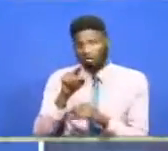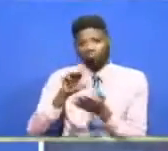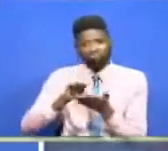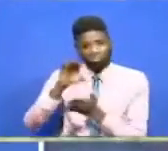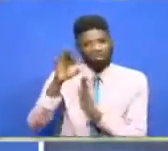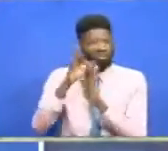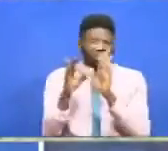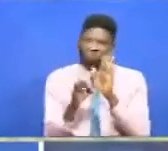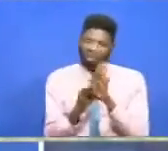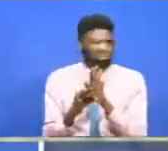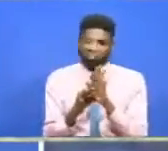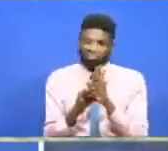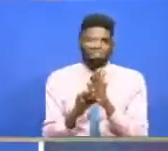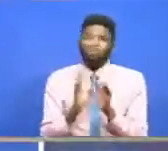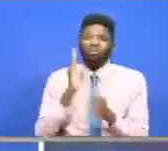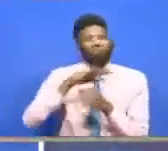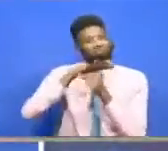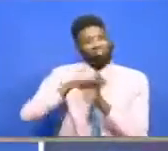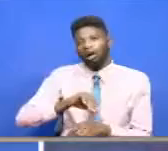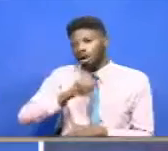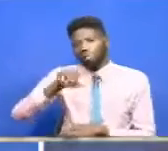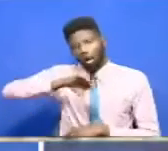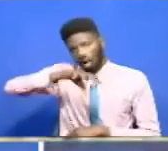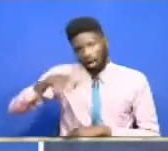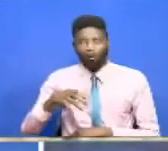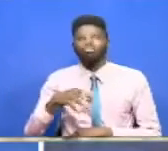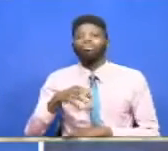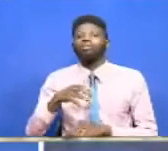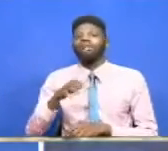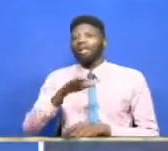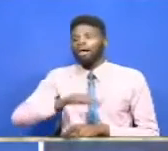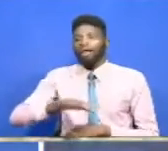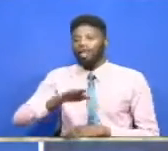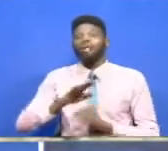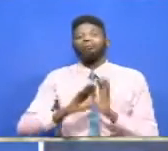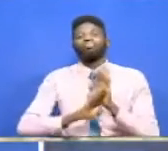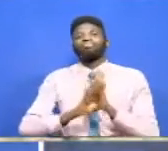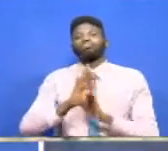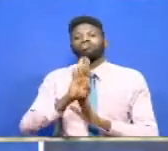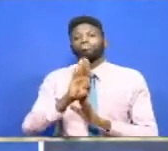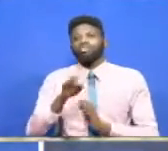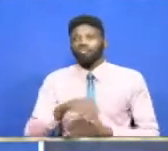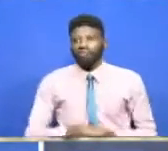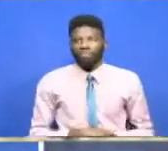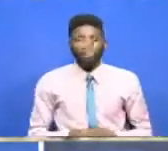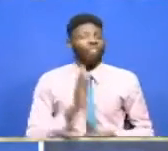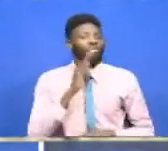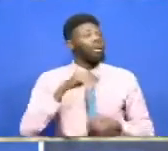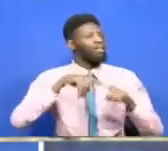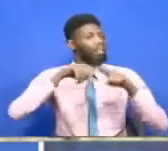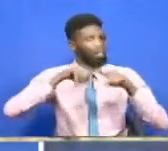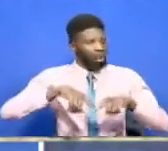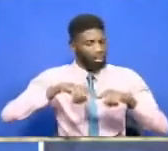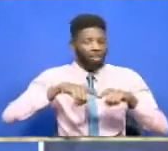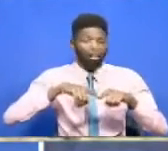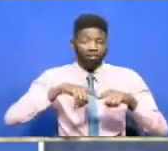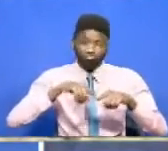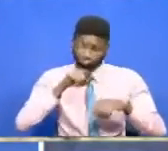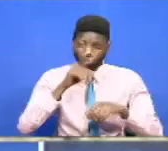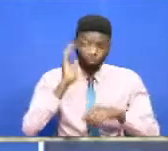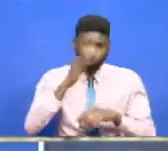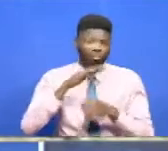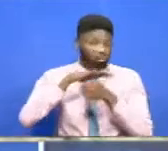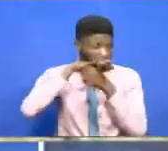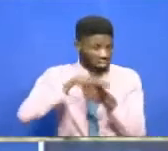kaunti katika masuala ya maendeleo. It intends to marginalize the most marginalized counties or